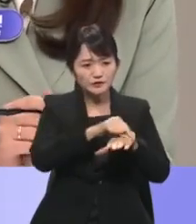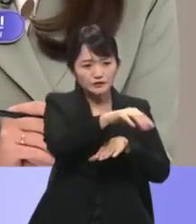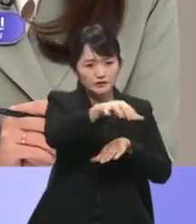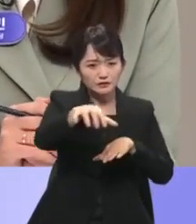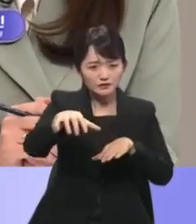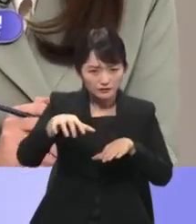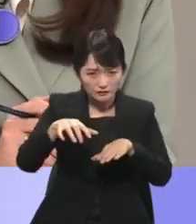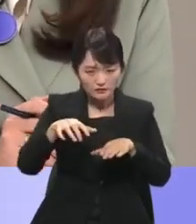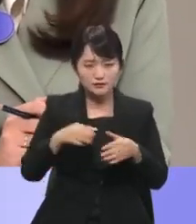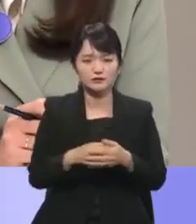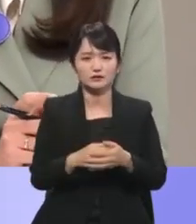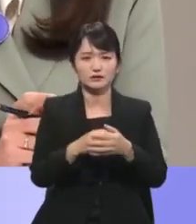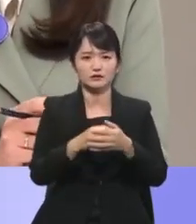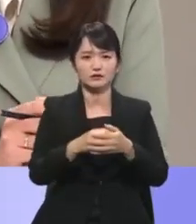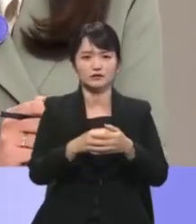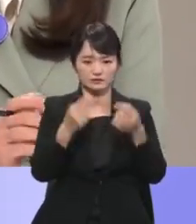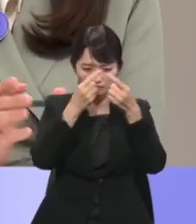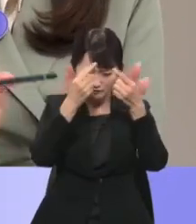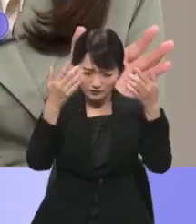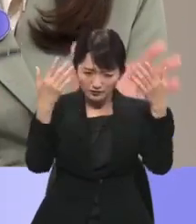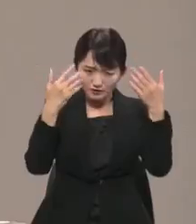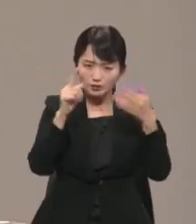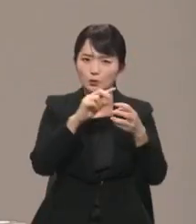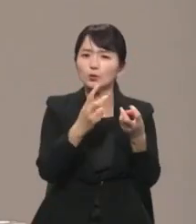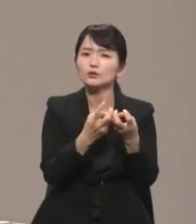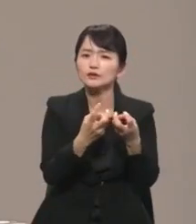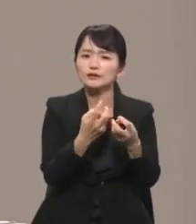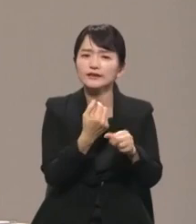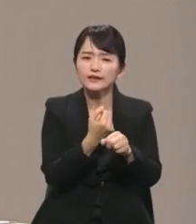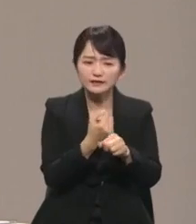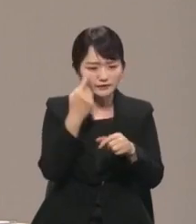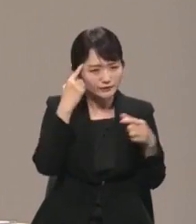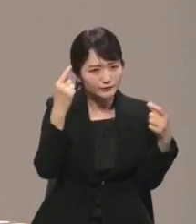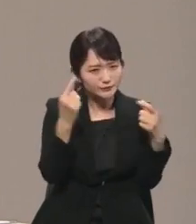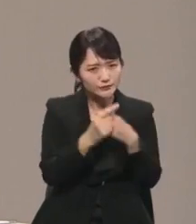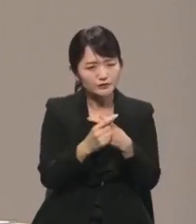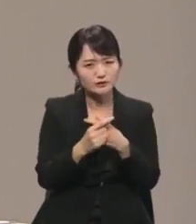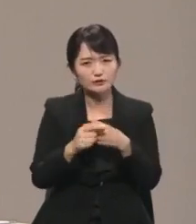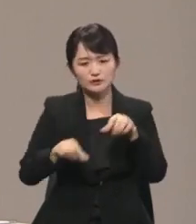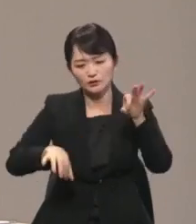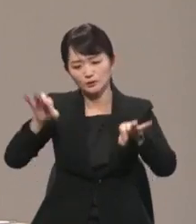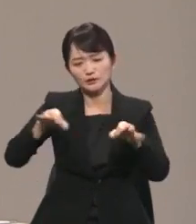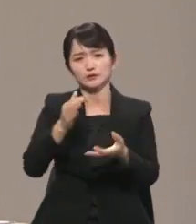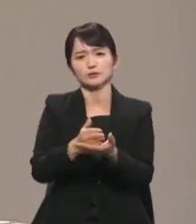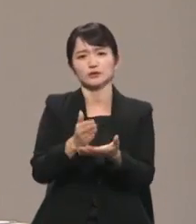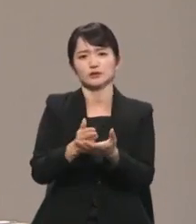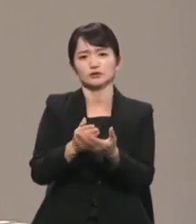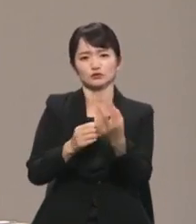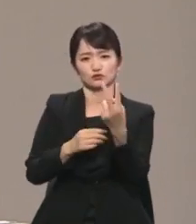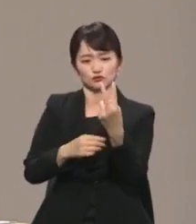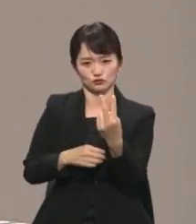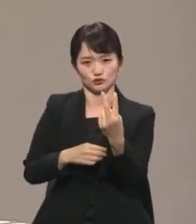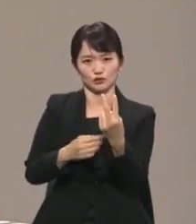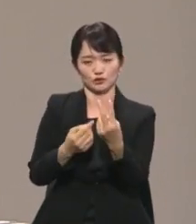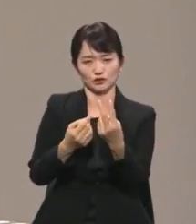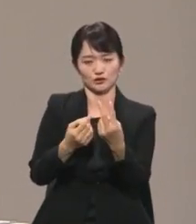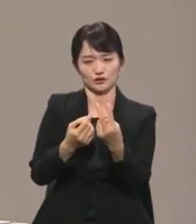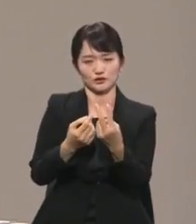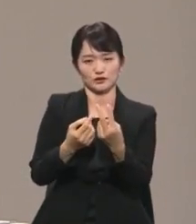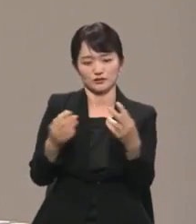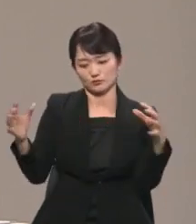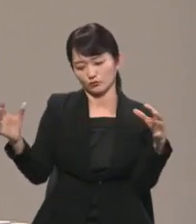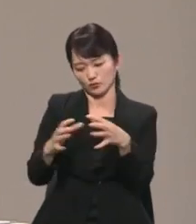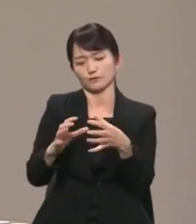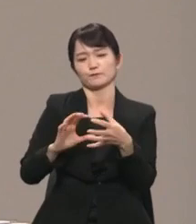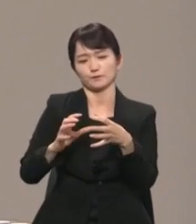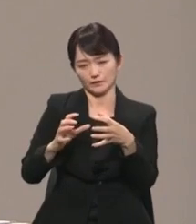검토하고 있다 이렇게 얘기를 하고 있음 때문에 저는 양자의 문제가 아니라 충분히 공존할 수 있는들이다 의협도 그저 강경